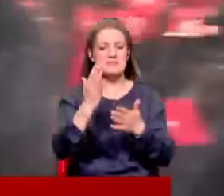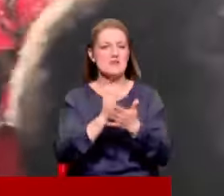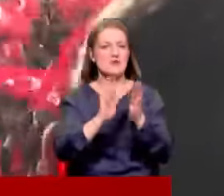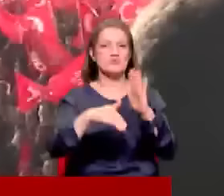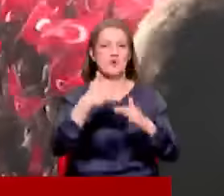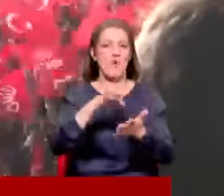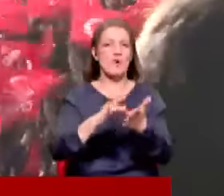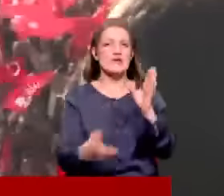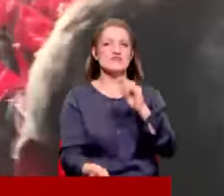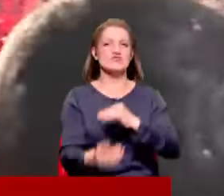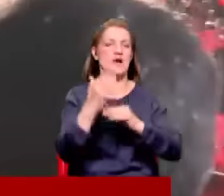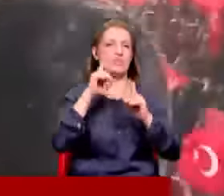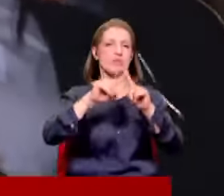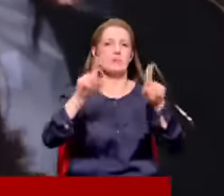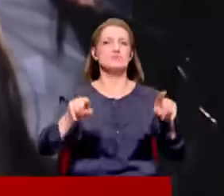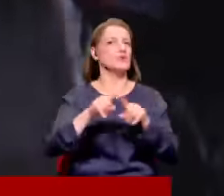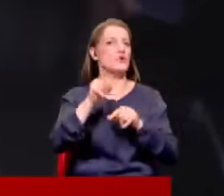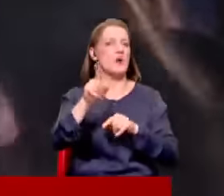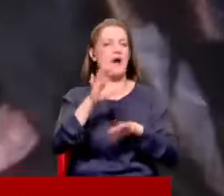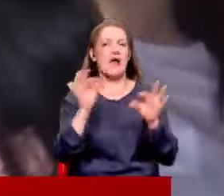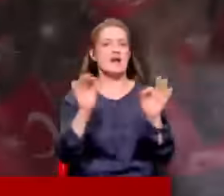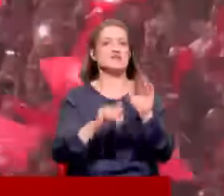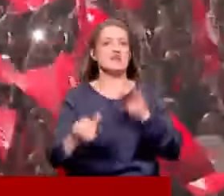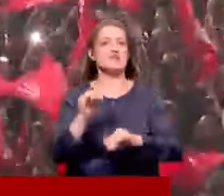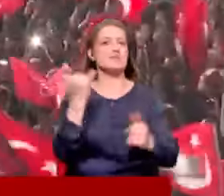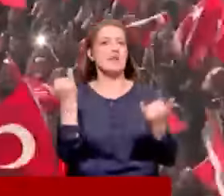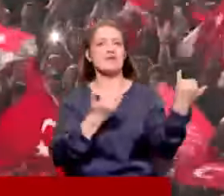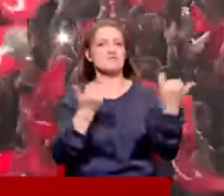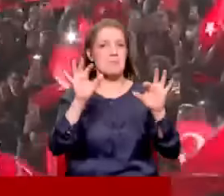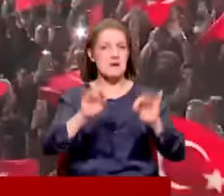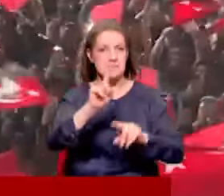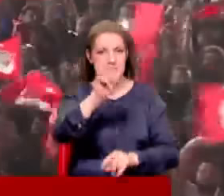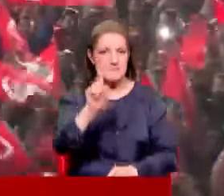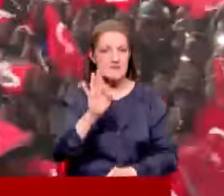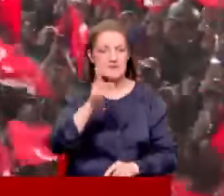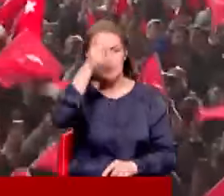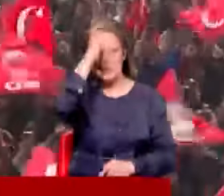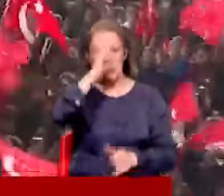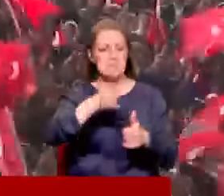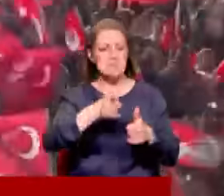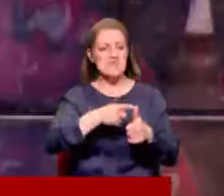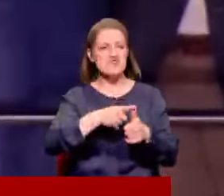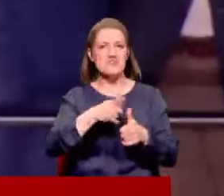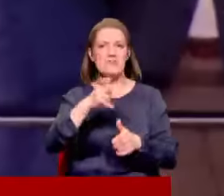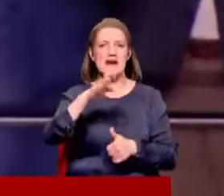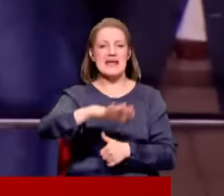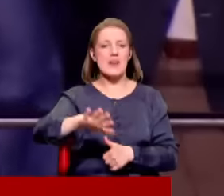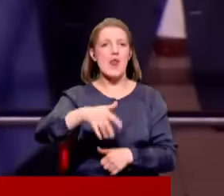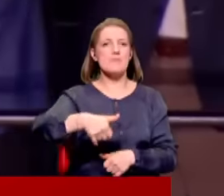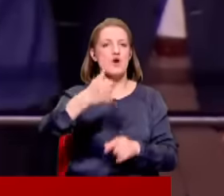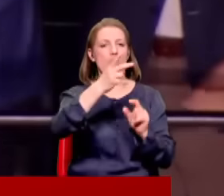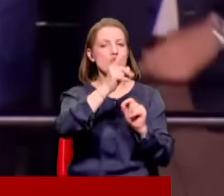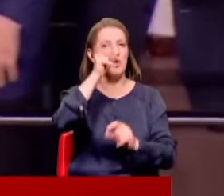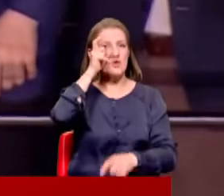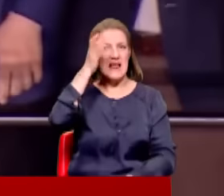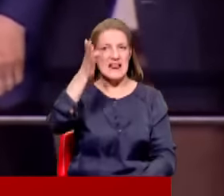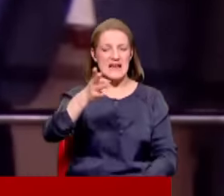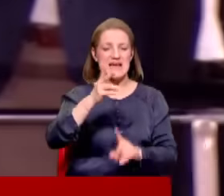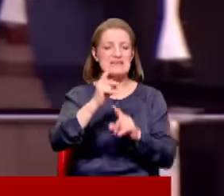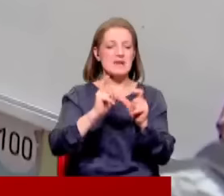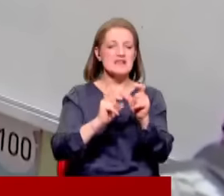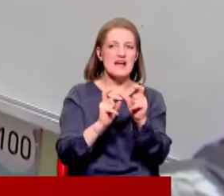sonrası ortaya çıkan tablo erken seçim tartışmalarını da başlatır mı? Türkiye'nin birinci partisinin genel başkanı Özgür Özel,